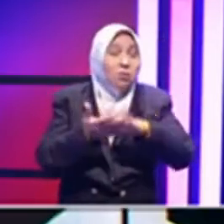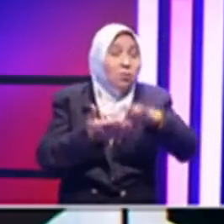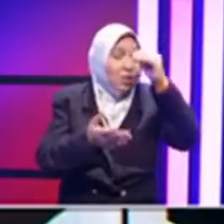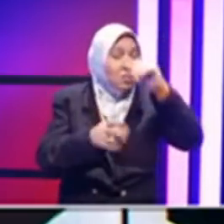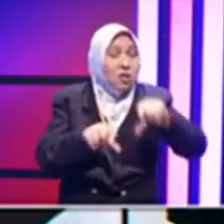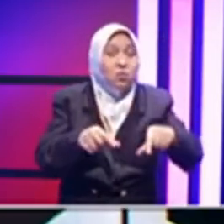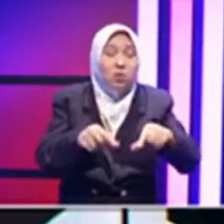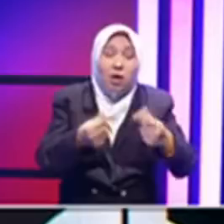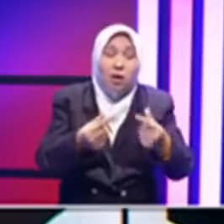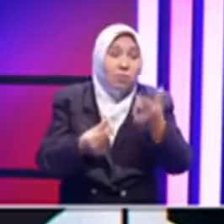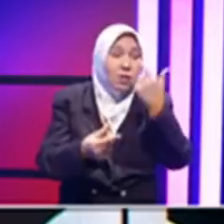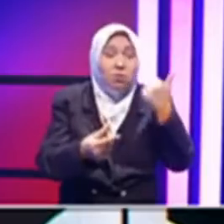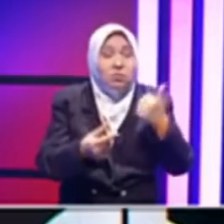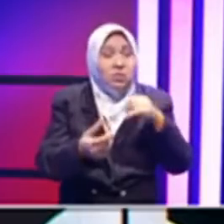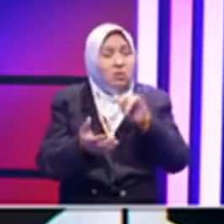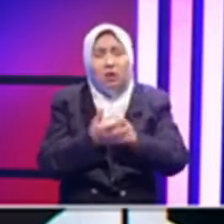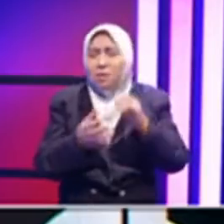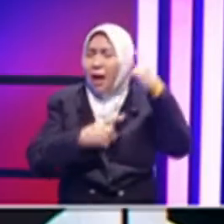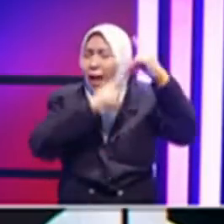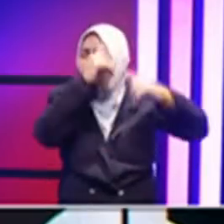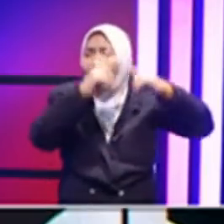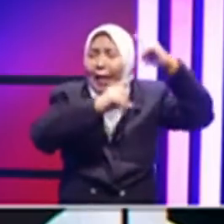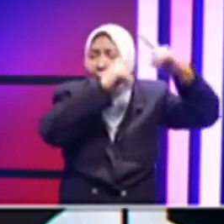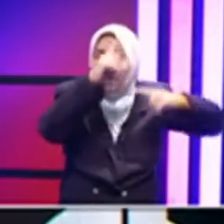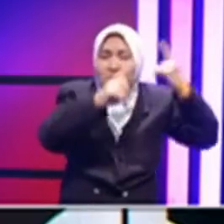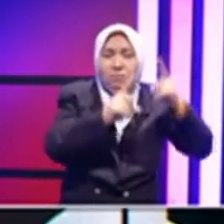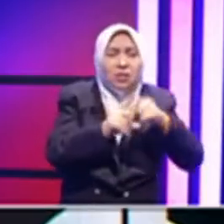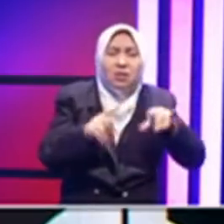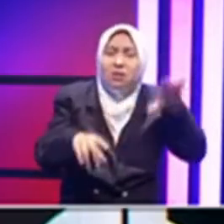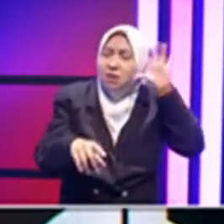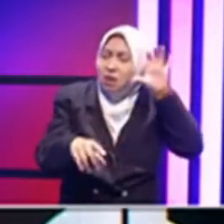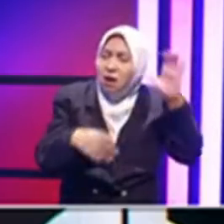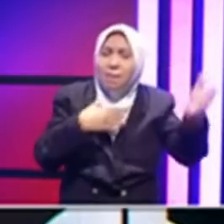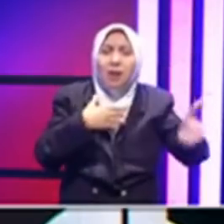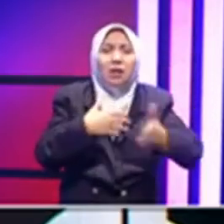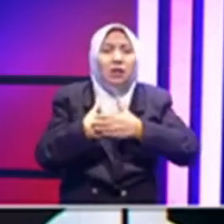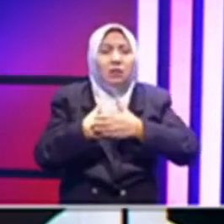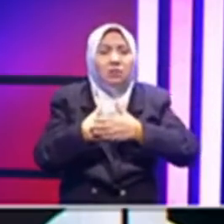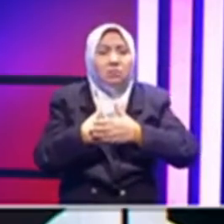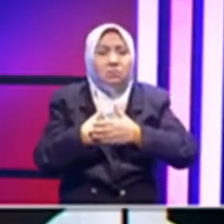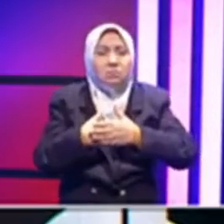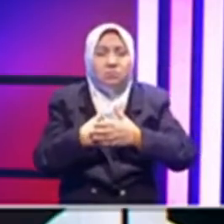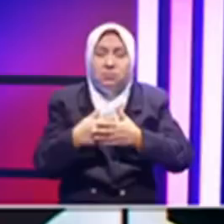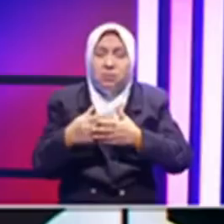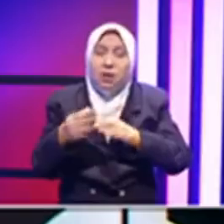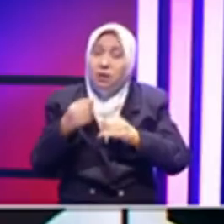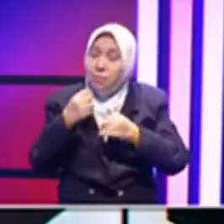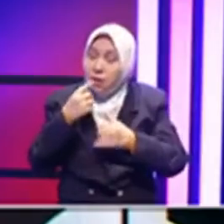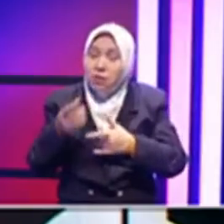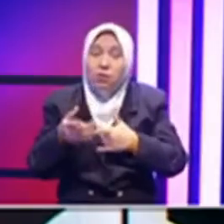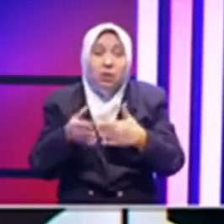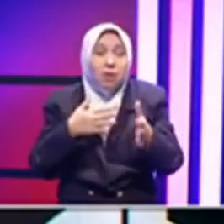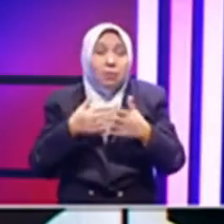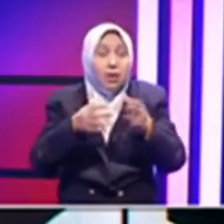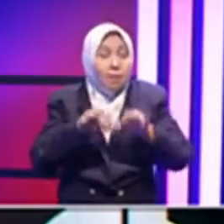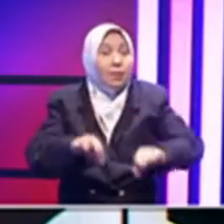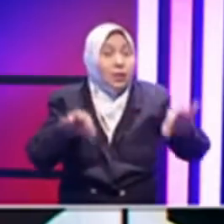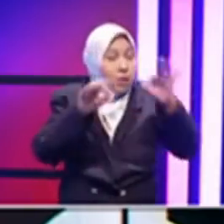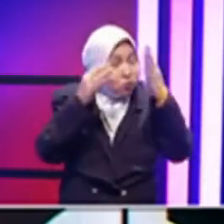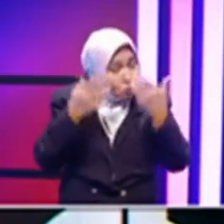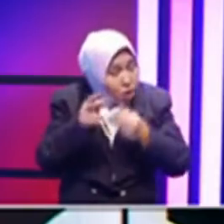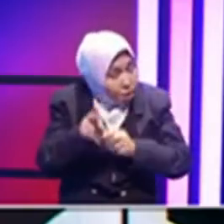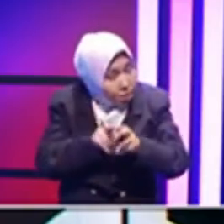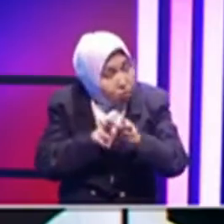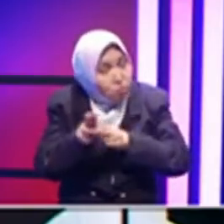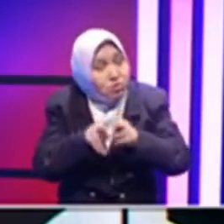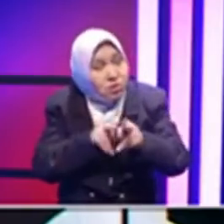dia itu ini kan. Jadi bila dengar balik ya, saya cakap tak apalah, yang penting makcik dah cuba berusaha